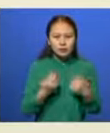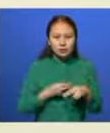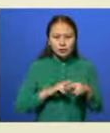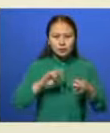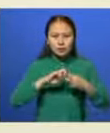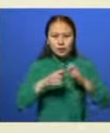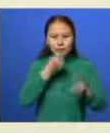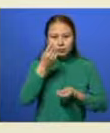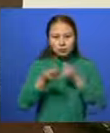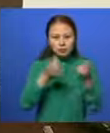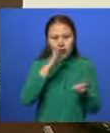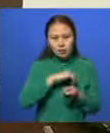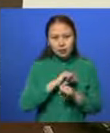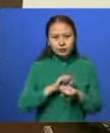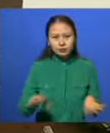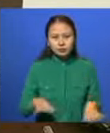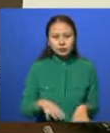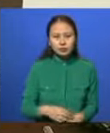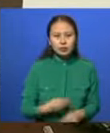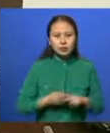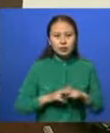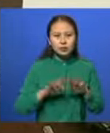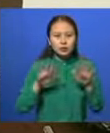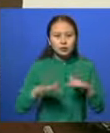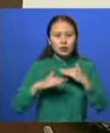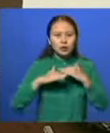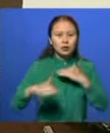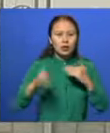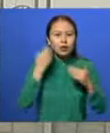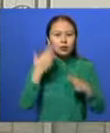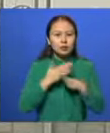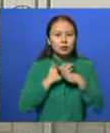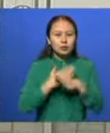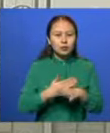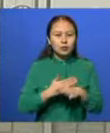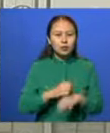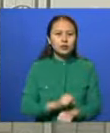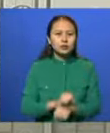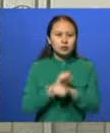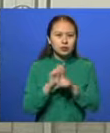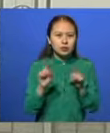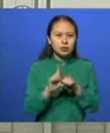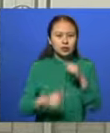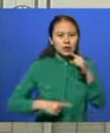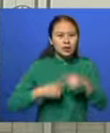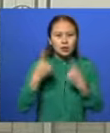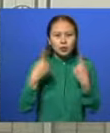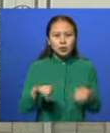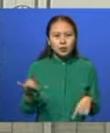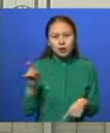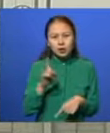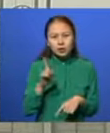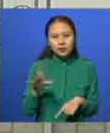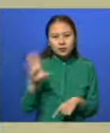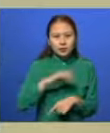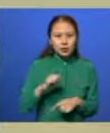проблемалар жайлауы мүмкін дейді. Силезия аймағындағы кеншілерді қолдау үшін наразылық шараларына елдегі басқа барлық